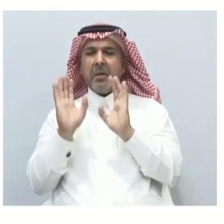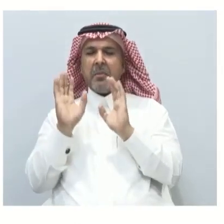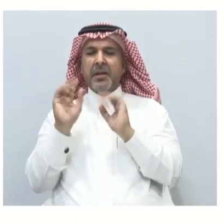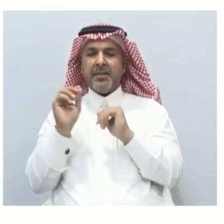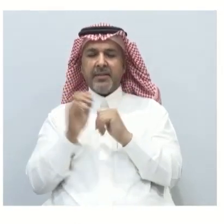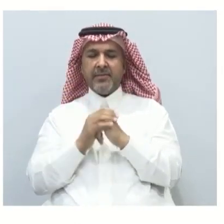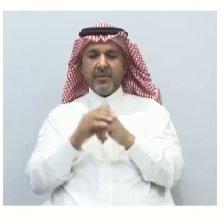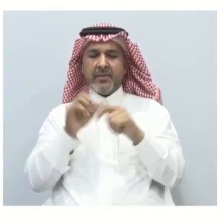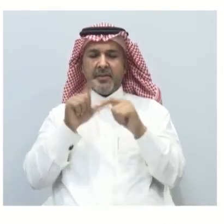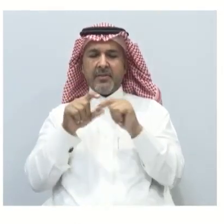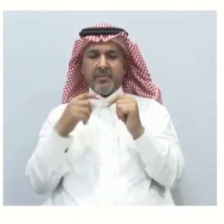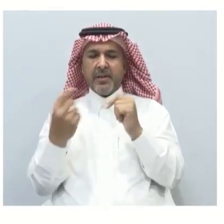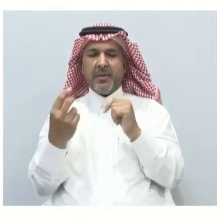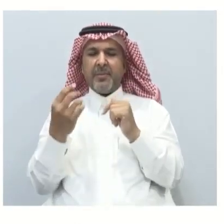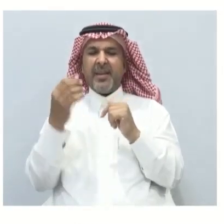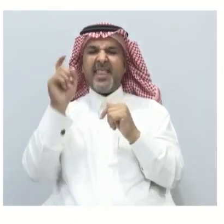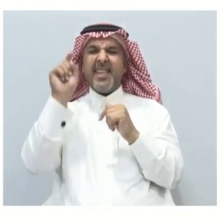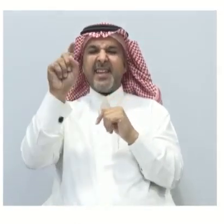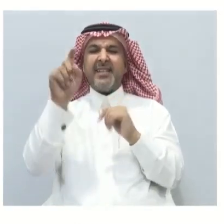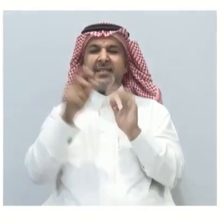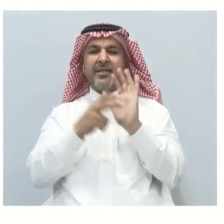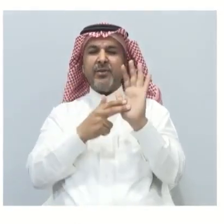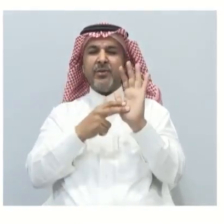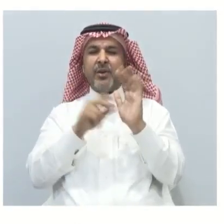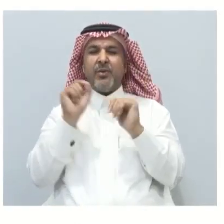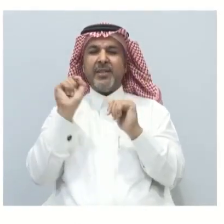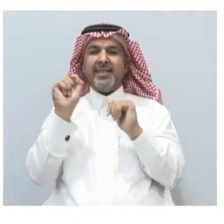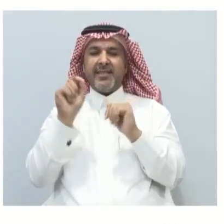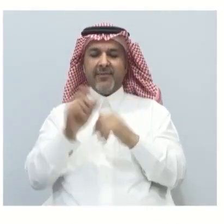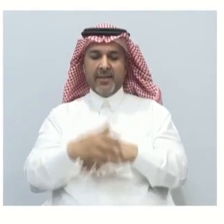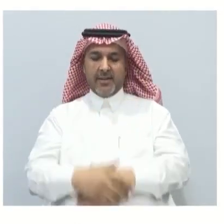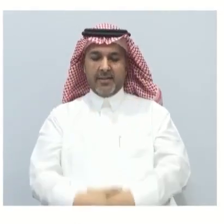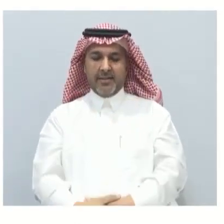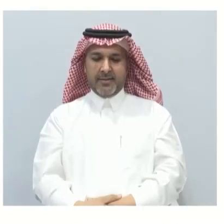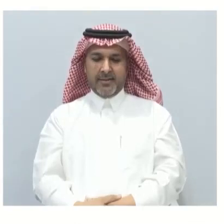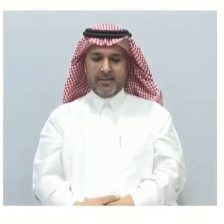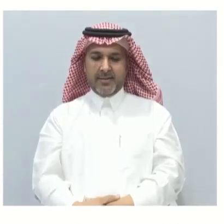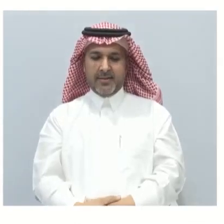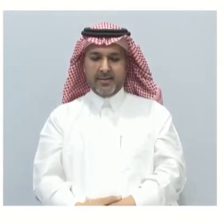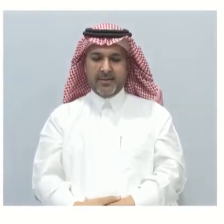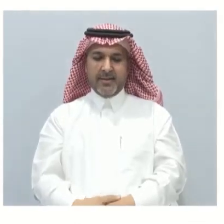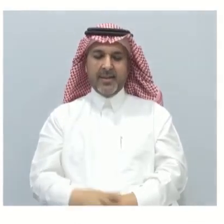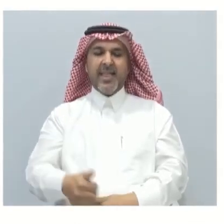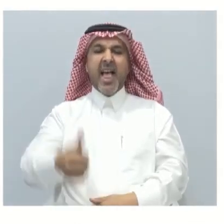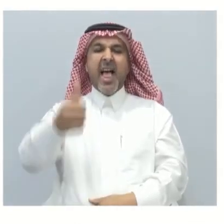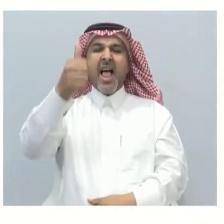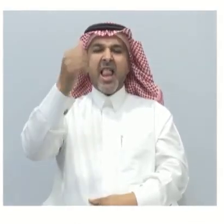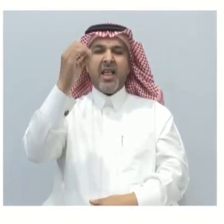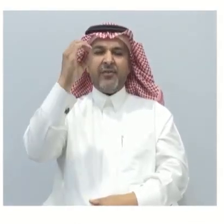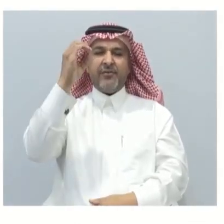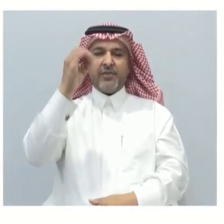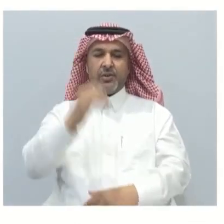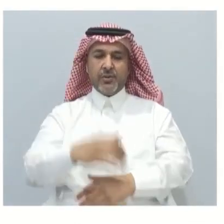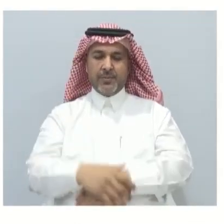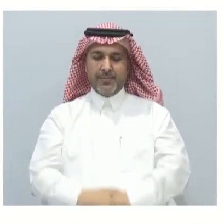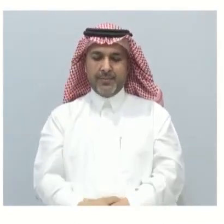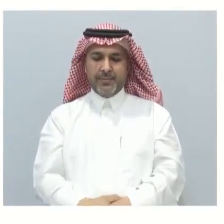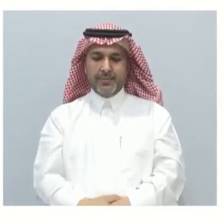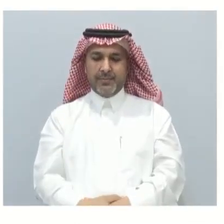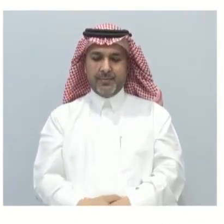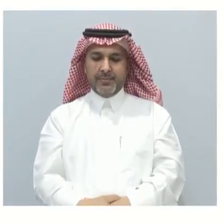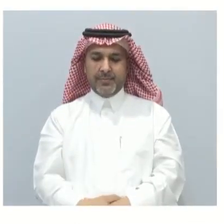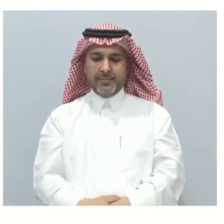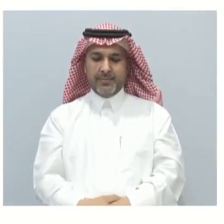الجهتين وبالتالي يبقى لك هنا صفر اذا 4 اكس تساوي الصفر وبالتالي فان الاكس تساوي الصفر اذا هذا